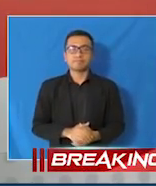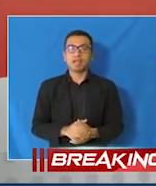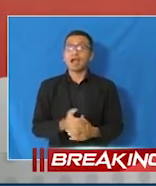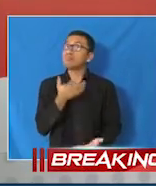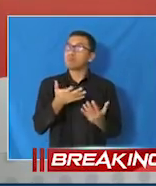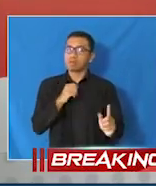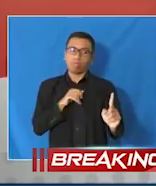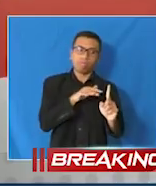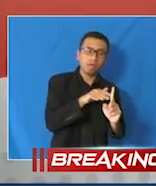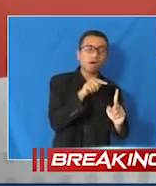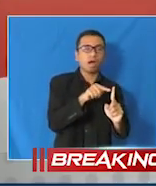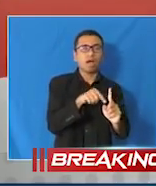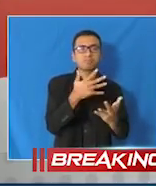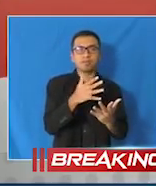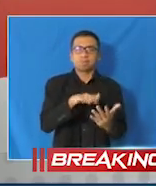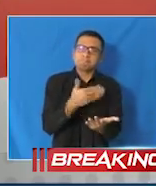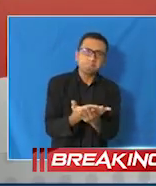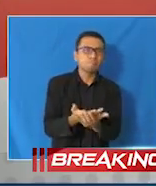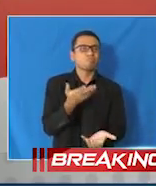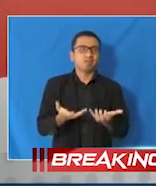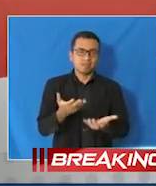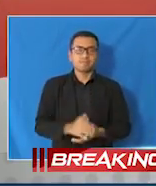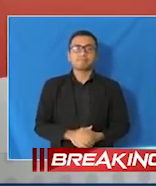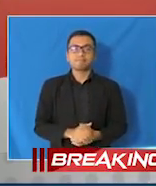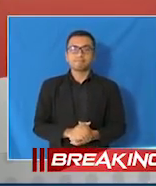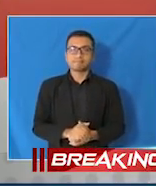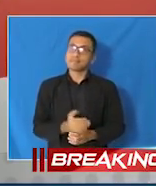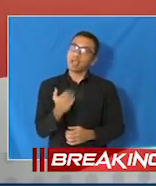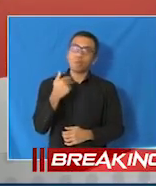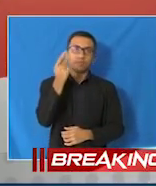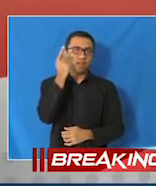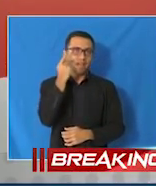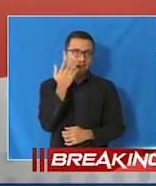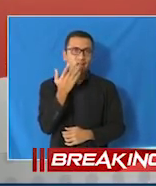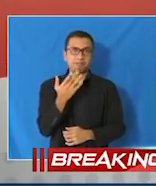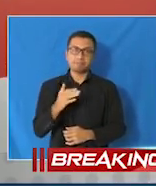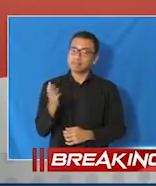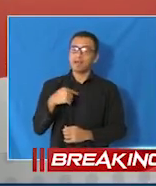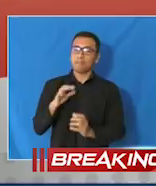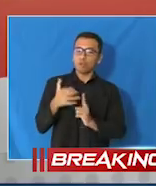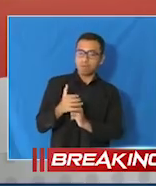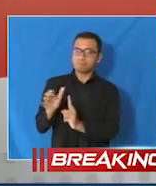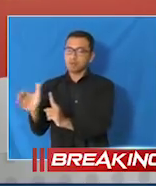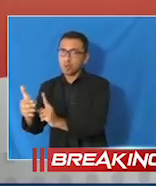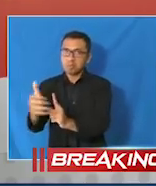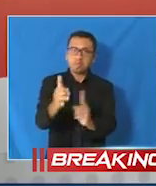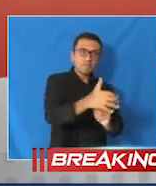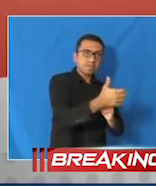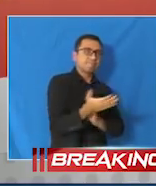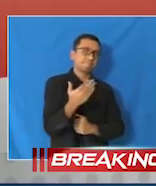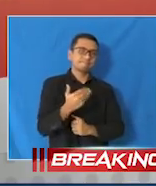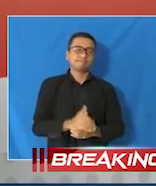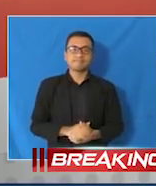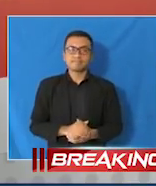berakibat fatal Oleh karena itu Mari kita jaga kita saling melindungi saling melindungi